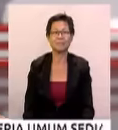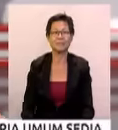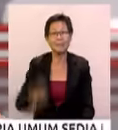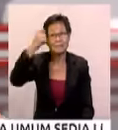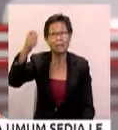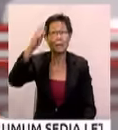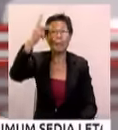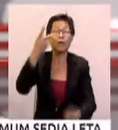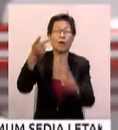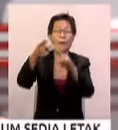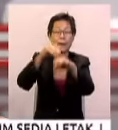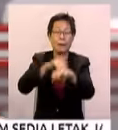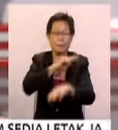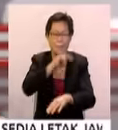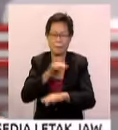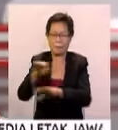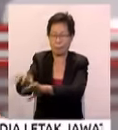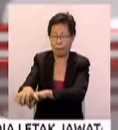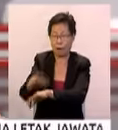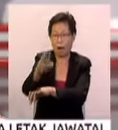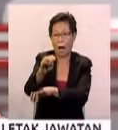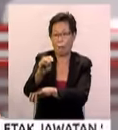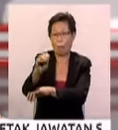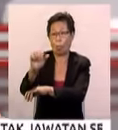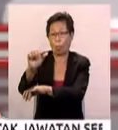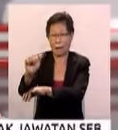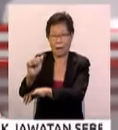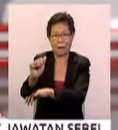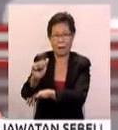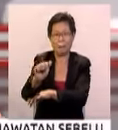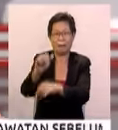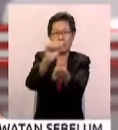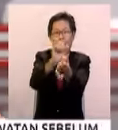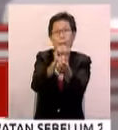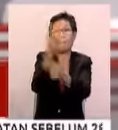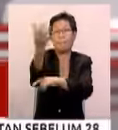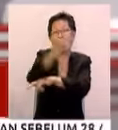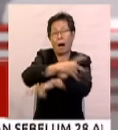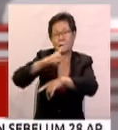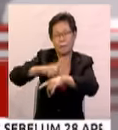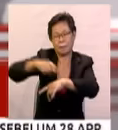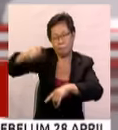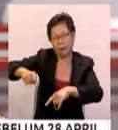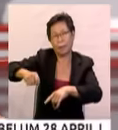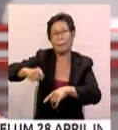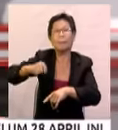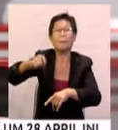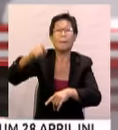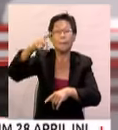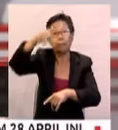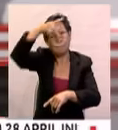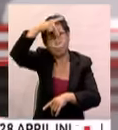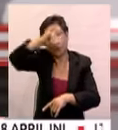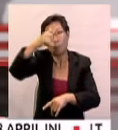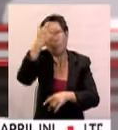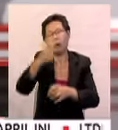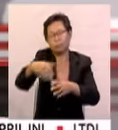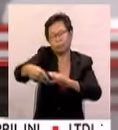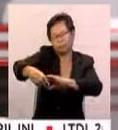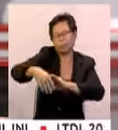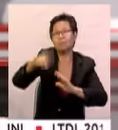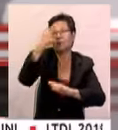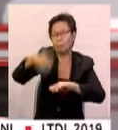Setiausaha politik kepada Menteri Pertanian dan Industri Asas Tani direman 4 hari di Mahkamah Magistrat Putrajaya. Penahanan itu berhubung kes menerima